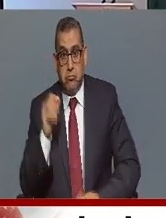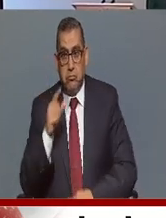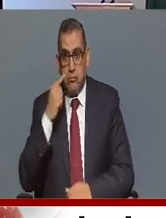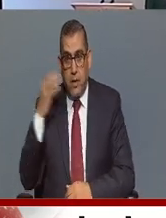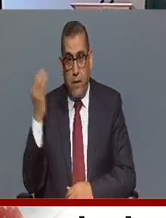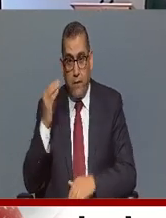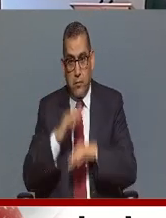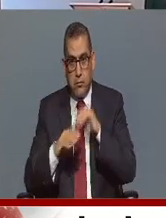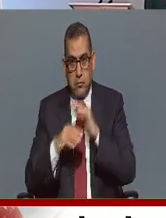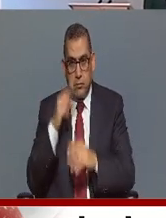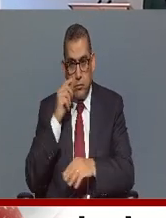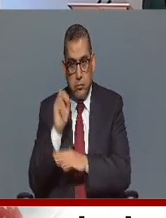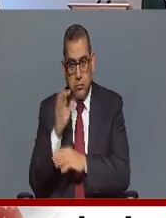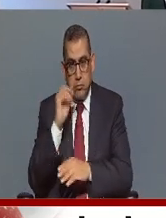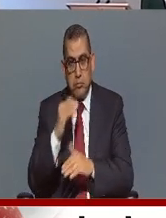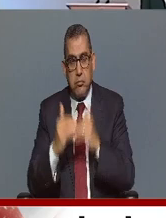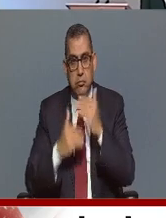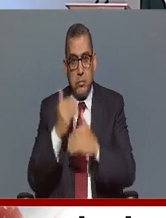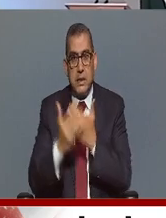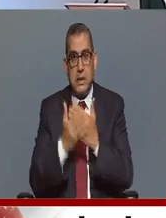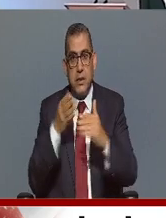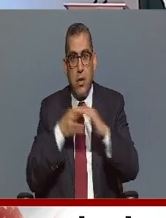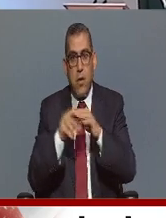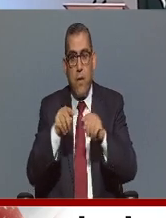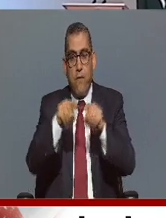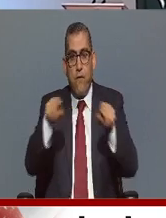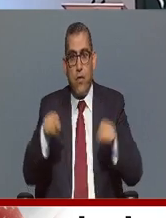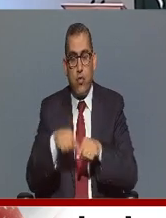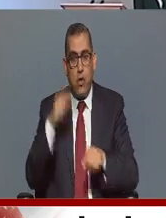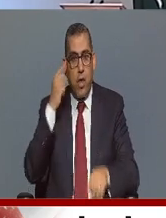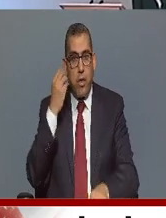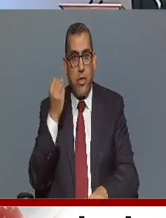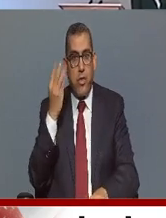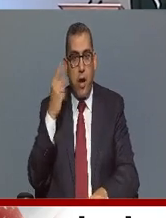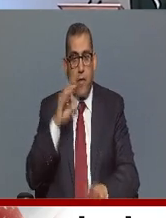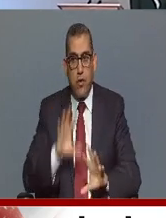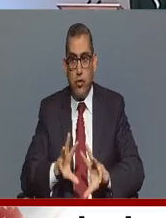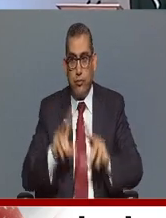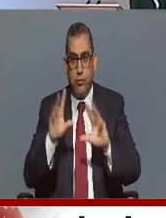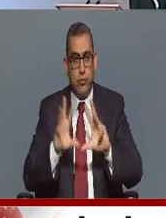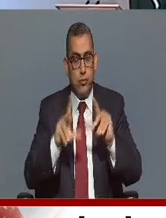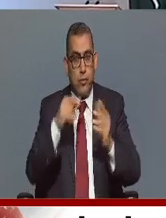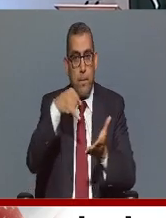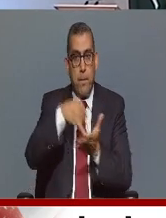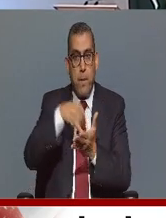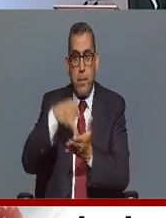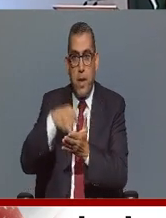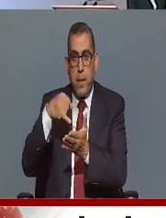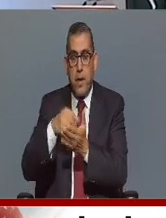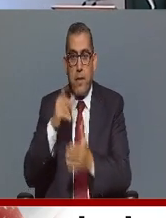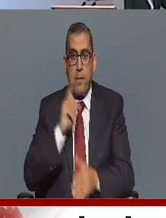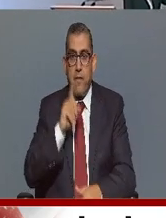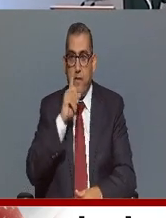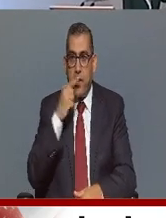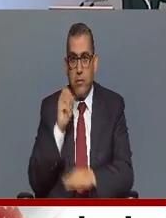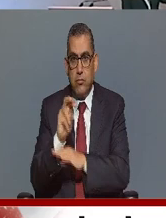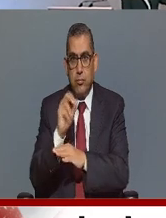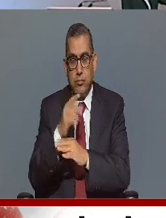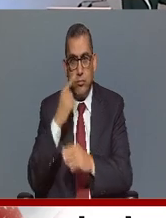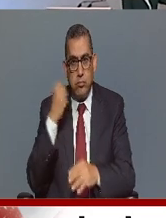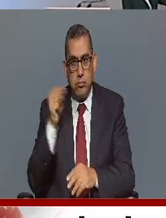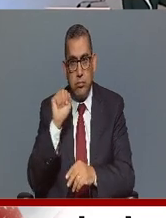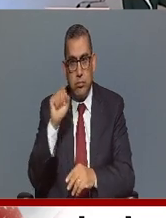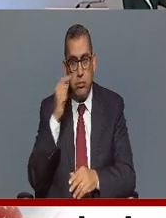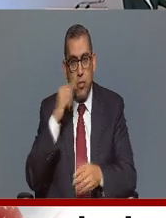كيان جديد تم إنشاؤه داخل قصور الثقافة اللي تم تطويرها، وهي مراكز تنمية للمواهب متخصصة في